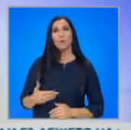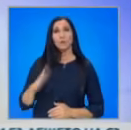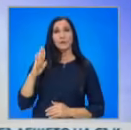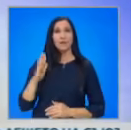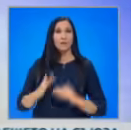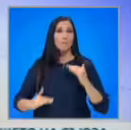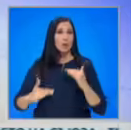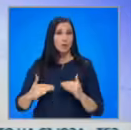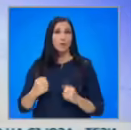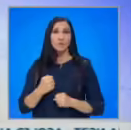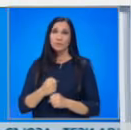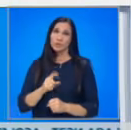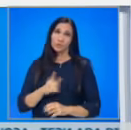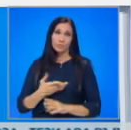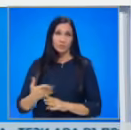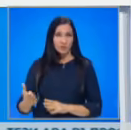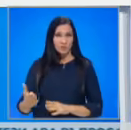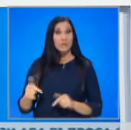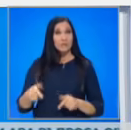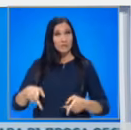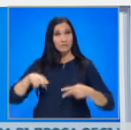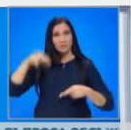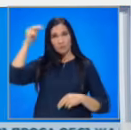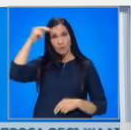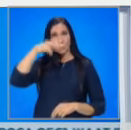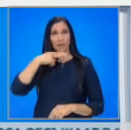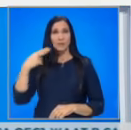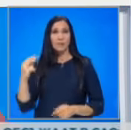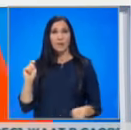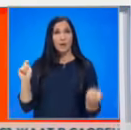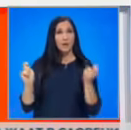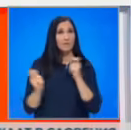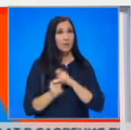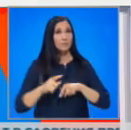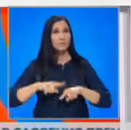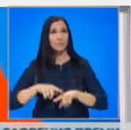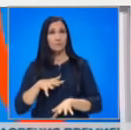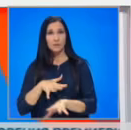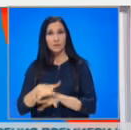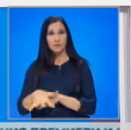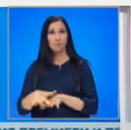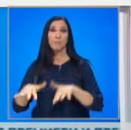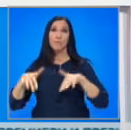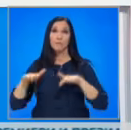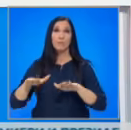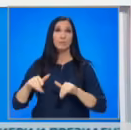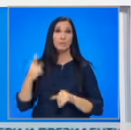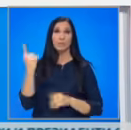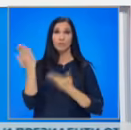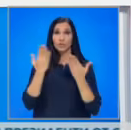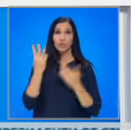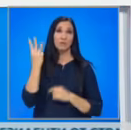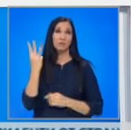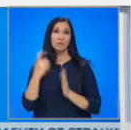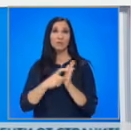и за дипломацията, която провеждаме. Сега се връщаме у нас на тема реформа в съдебната система. Парламентът прие на първо четене